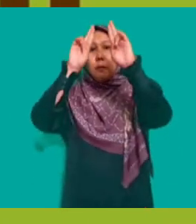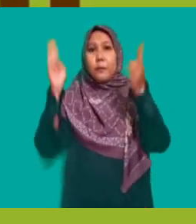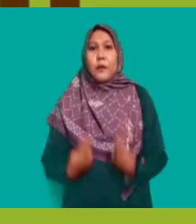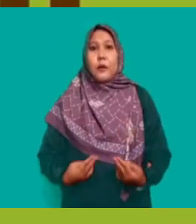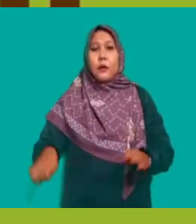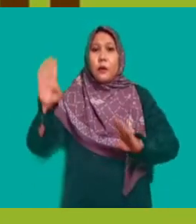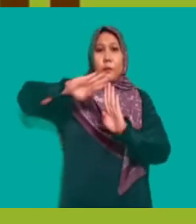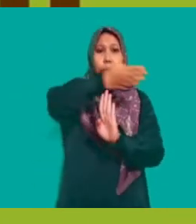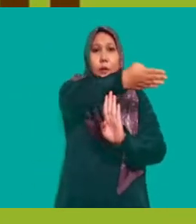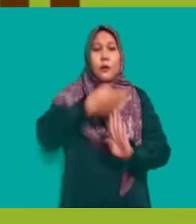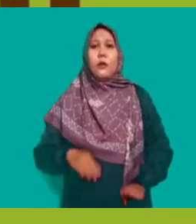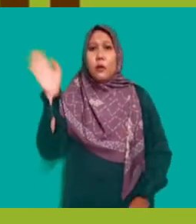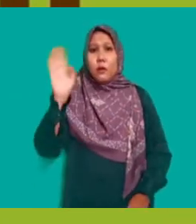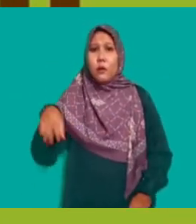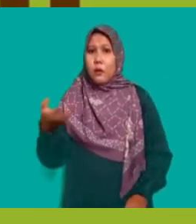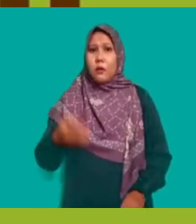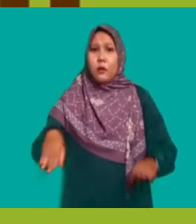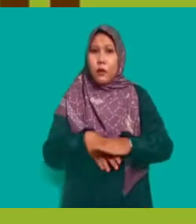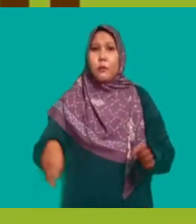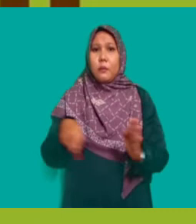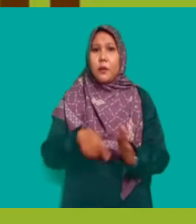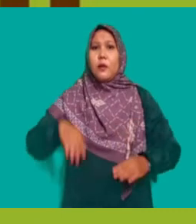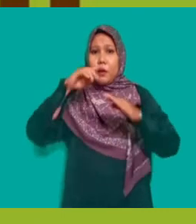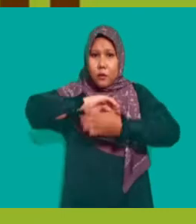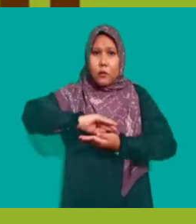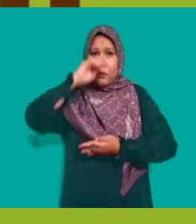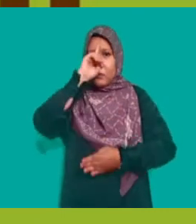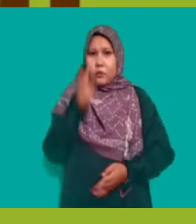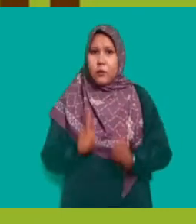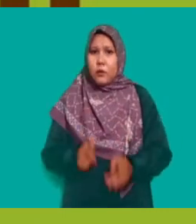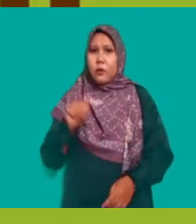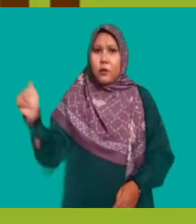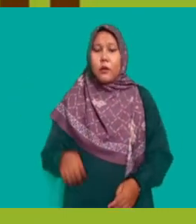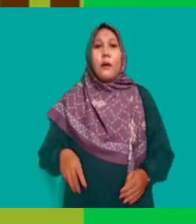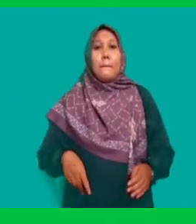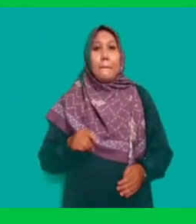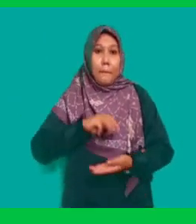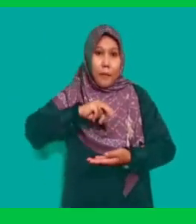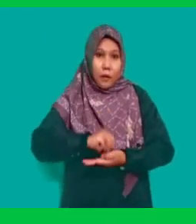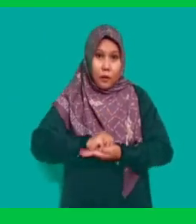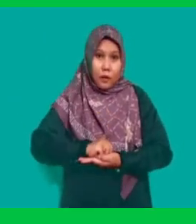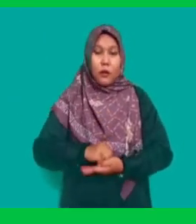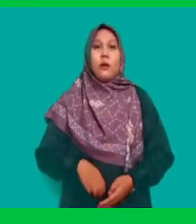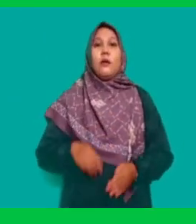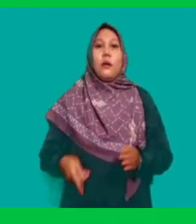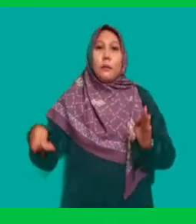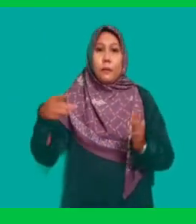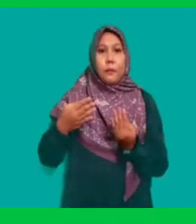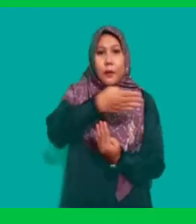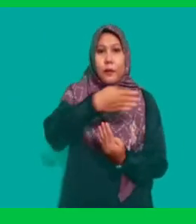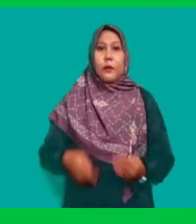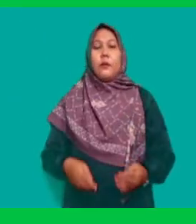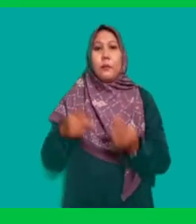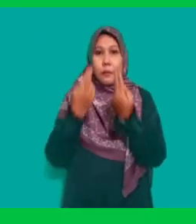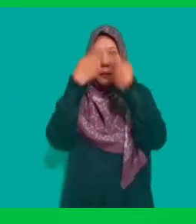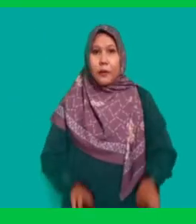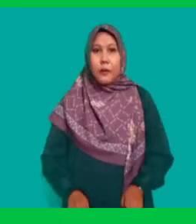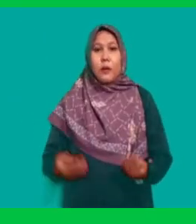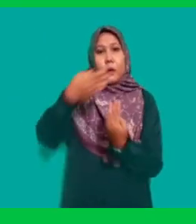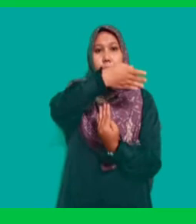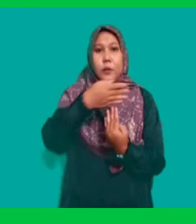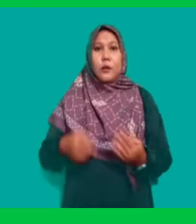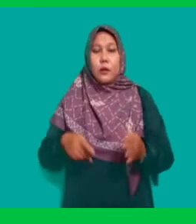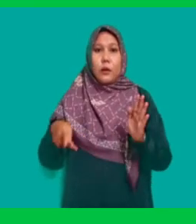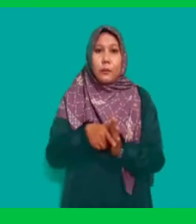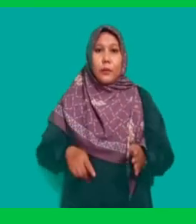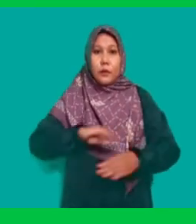untuk bersidang di Pengadilan Agama Batu Sangkar. Selanjutnya, para pihak akan menjalani proses